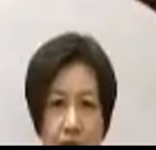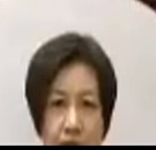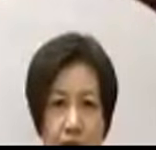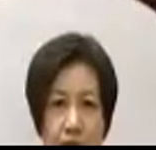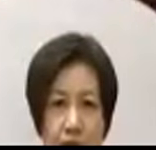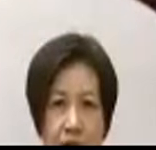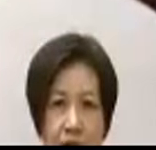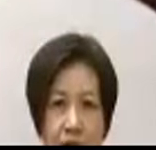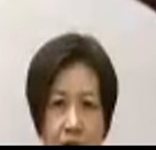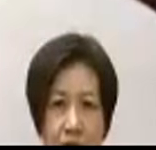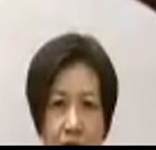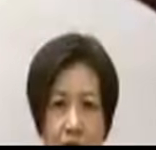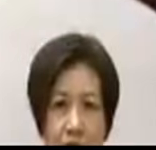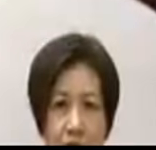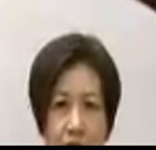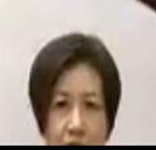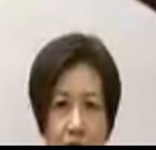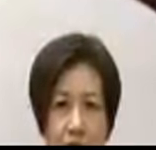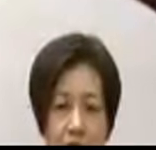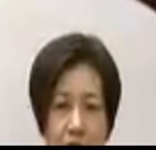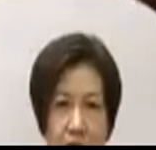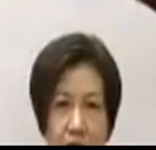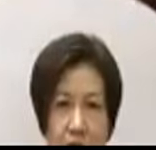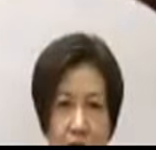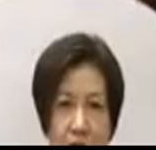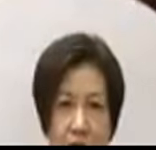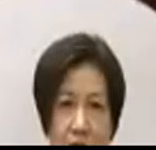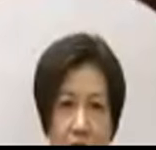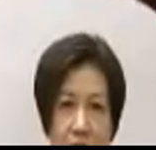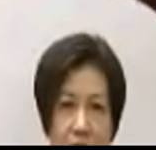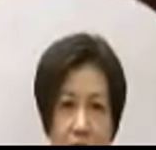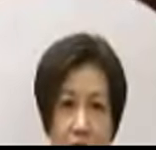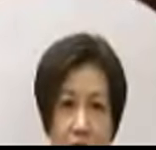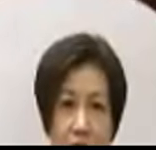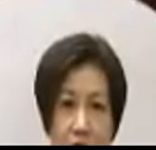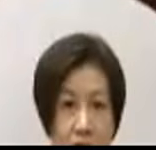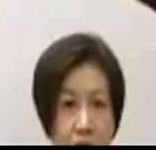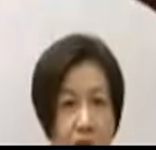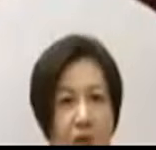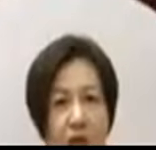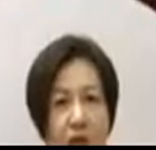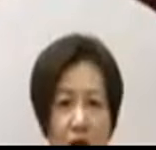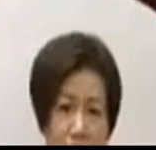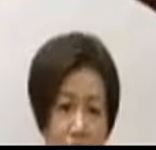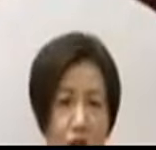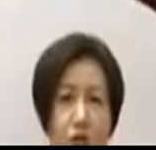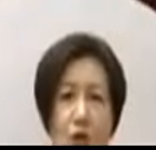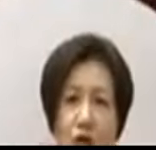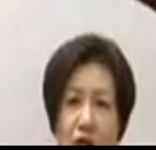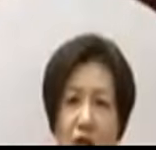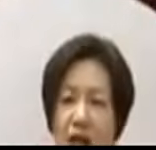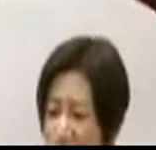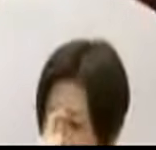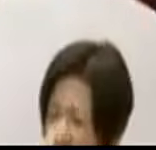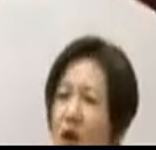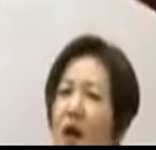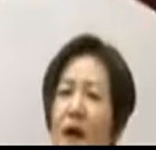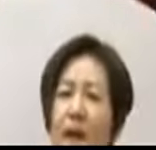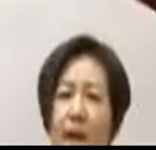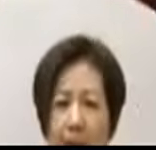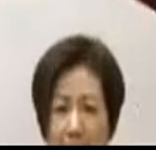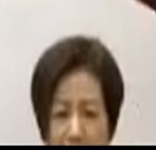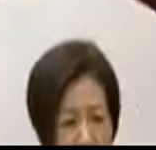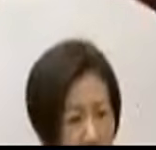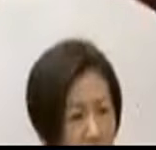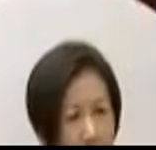进来，这是事实，我们也痛苦不堪。而之所以 那能不能蔡总统赶快多催呀、 啊？是啊